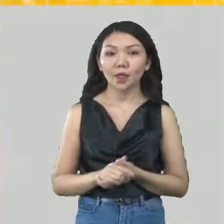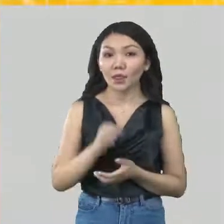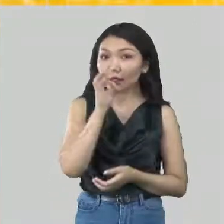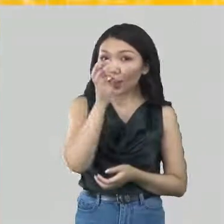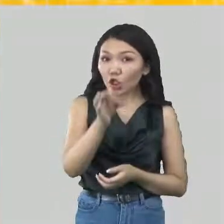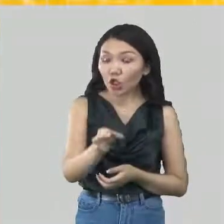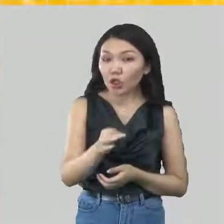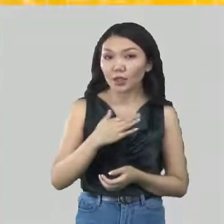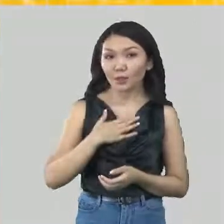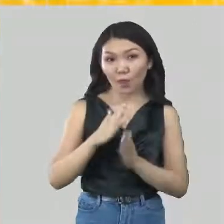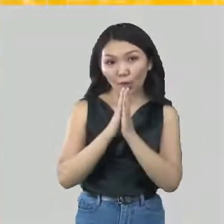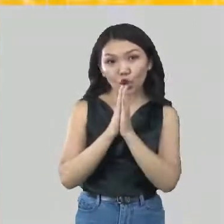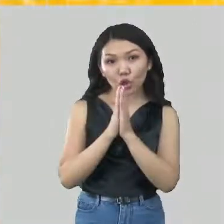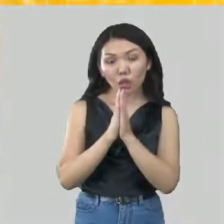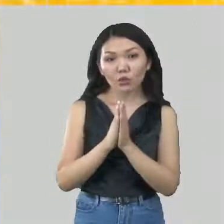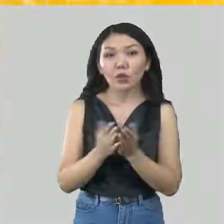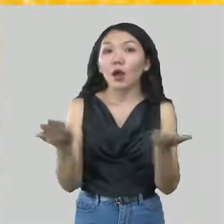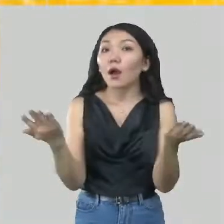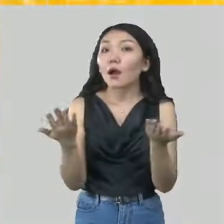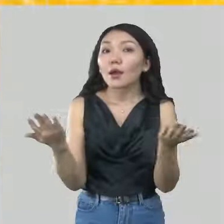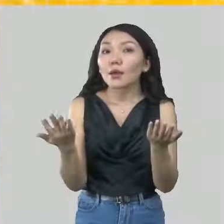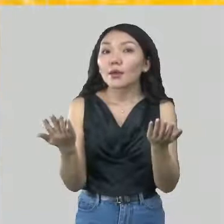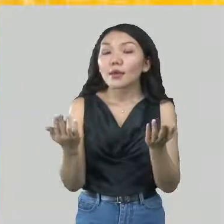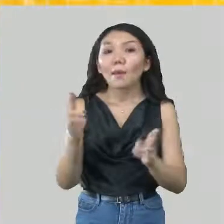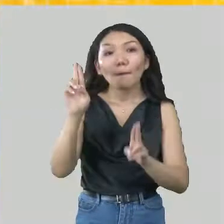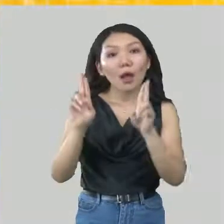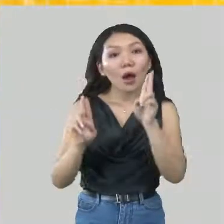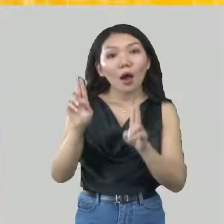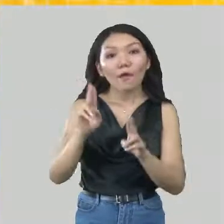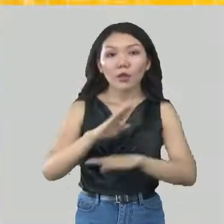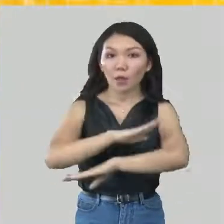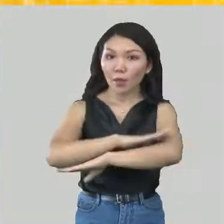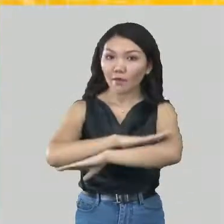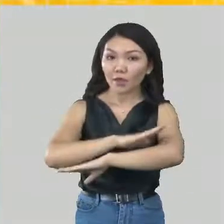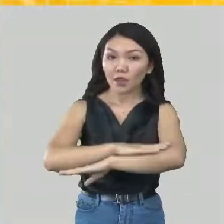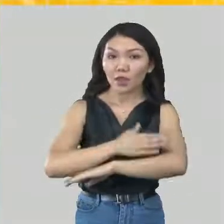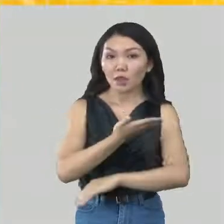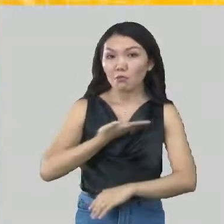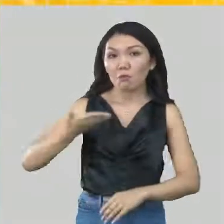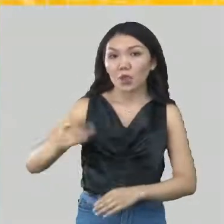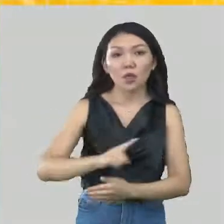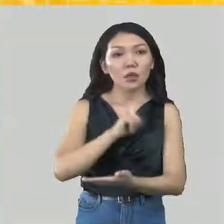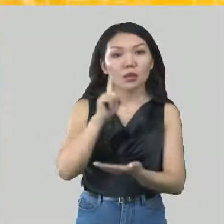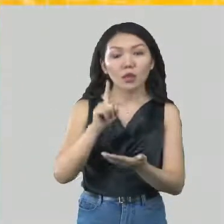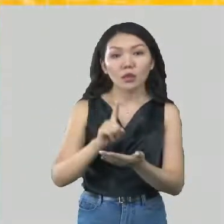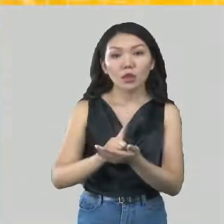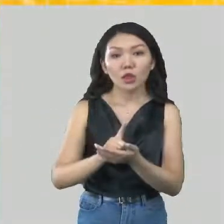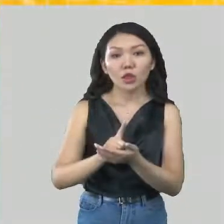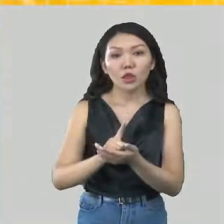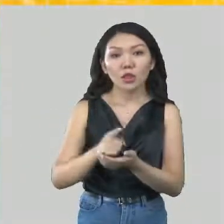Скажите мне, пожалуйста, какие правила поведения мы должны соблюдать?